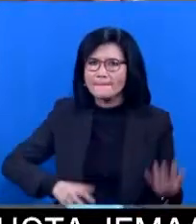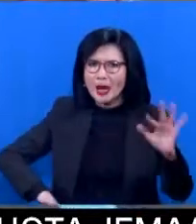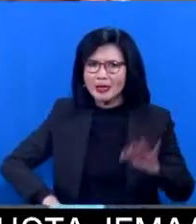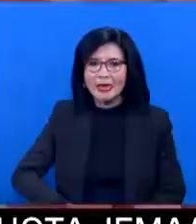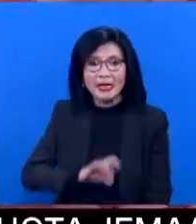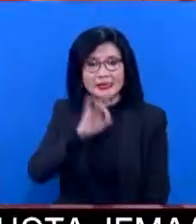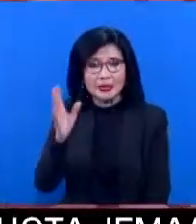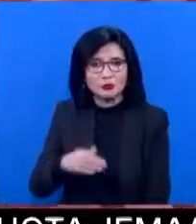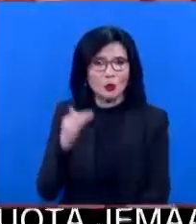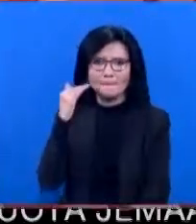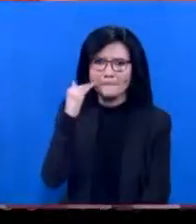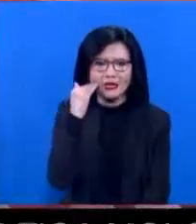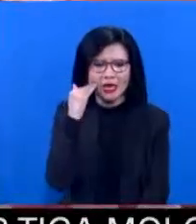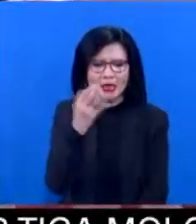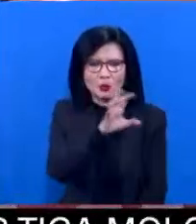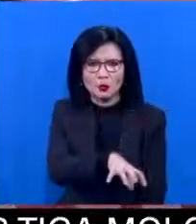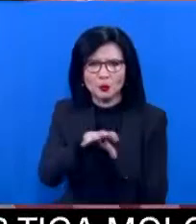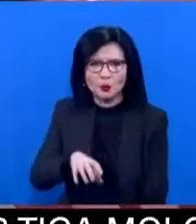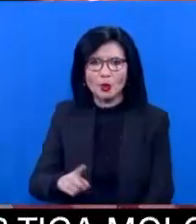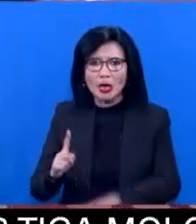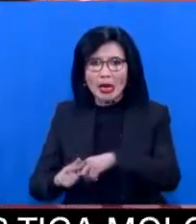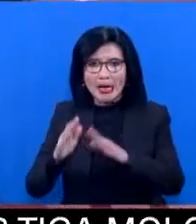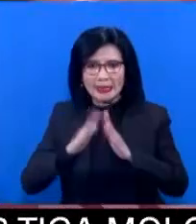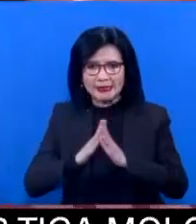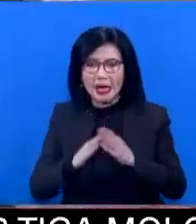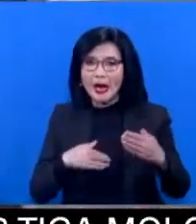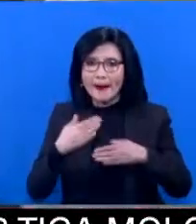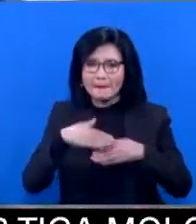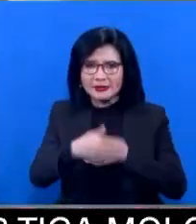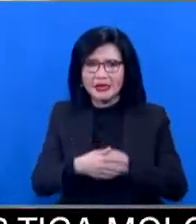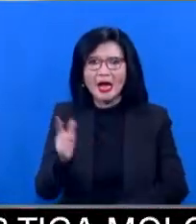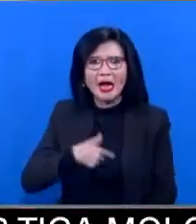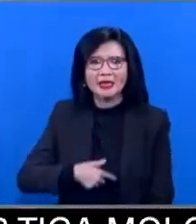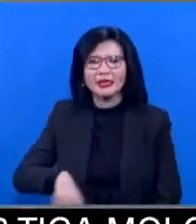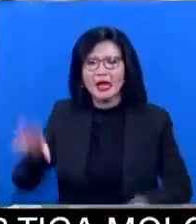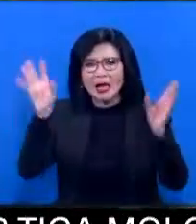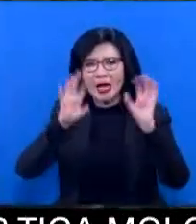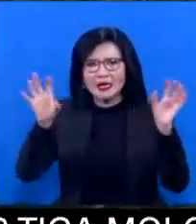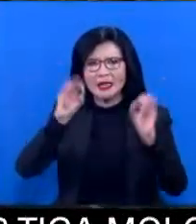polisi, penjagaan juga dilakukan di sejumlah gereja menjelang perayaan Hari Raya Paskah.